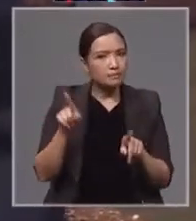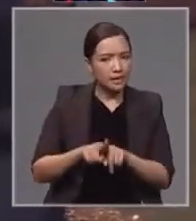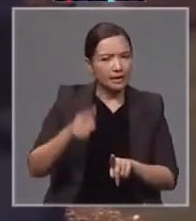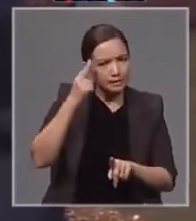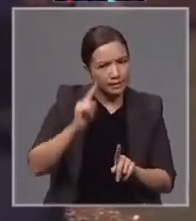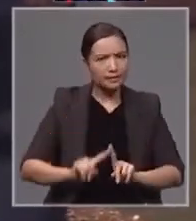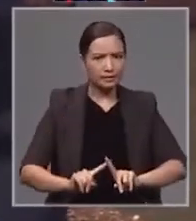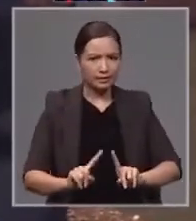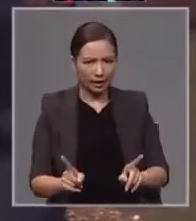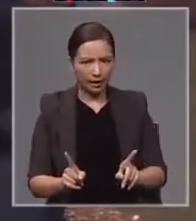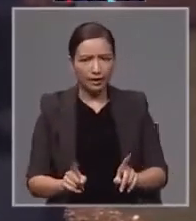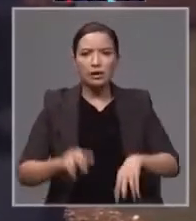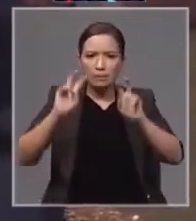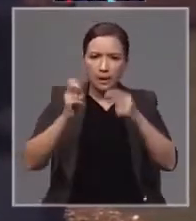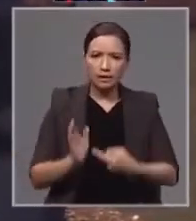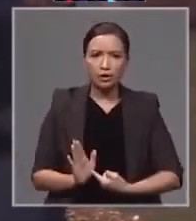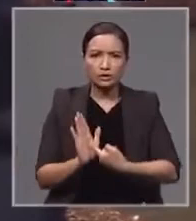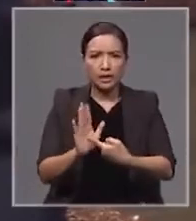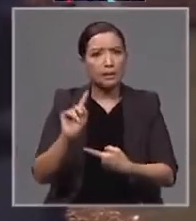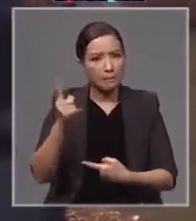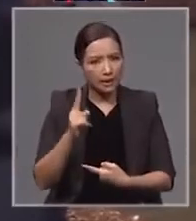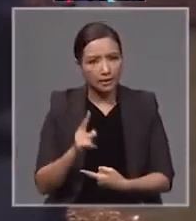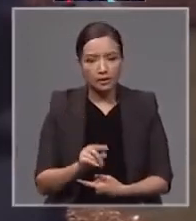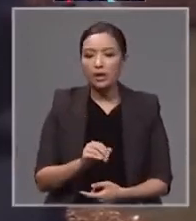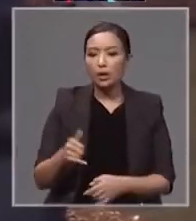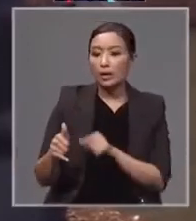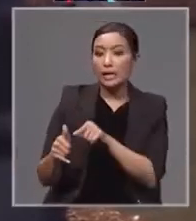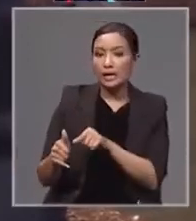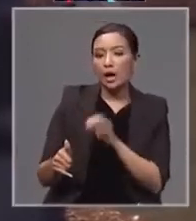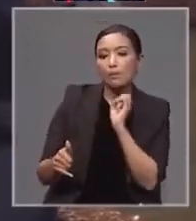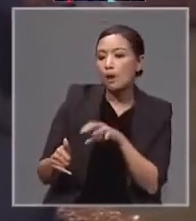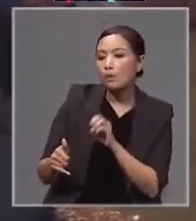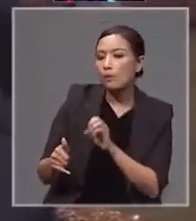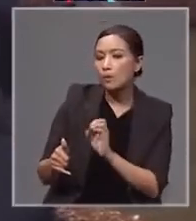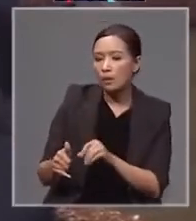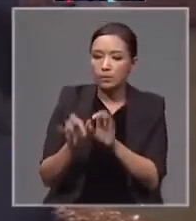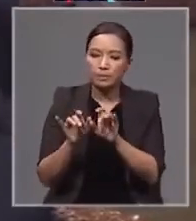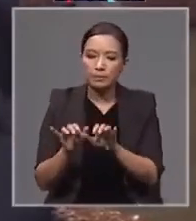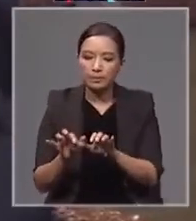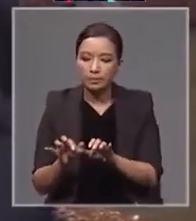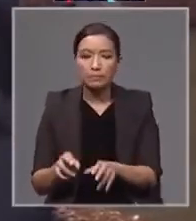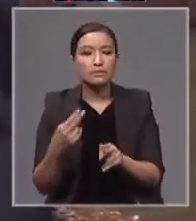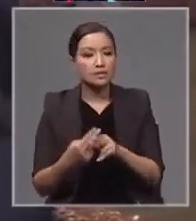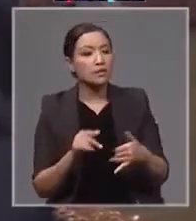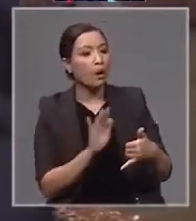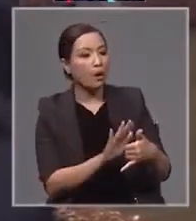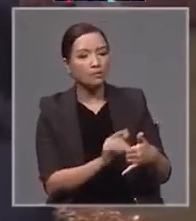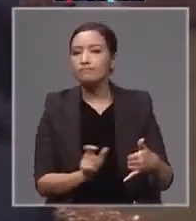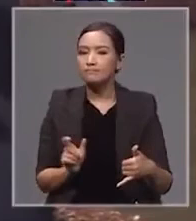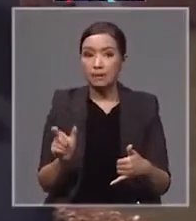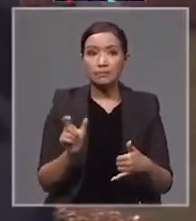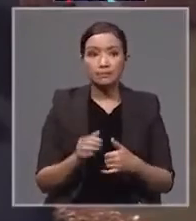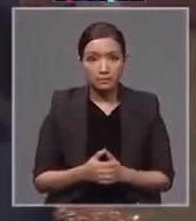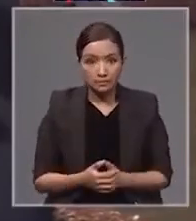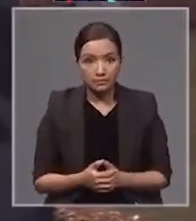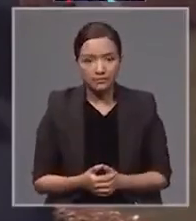างๆทั้งหลายหรือมีประเด็นข้อเสนอใหม่ต่างๆคุณบอกเขาเลยเขาจะพิมพ์ให้แล้วลงชื่อคุณ ครับ การลงชื่อเนี่ยมีความสำคัญ